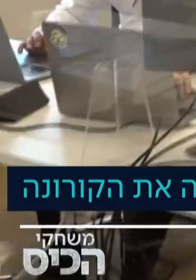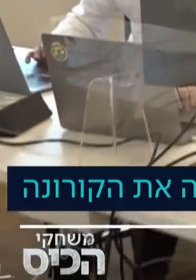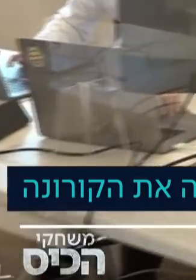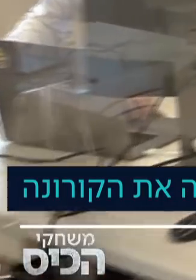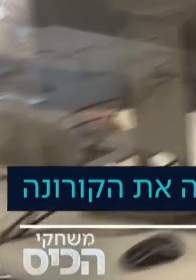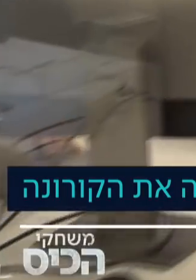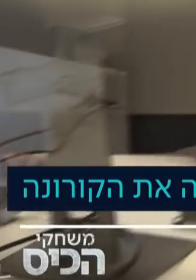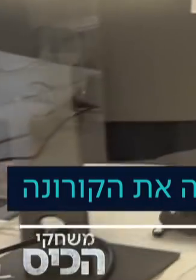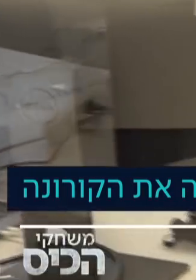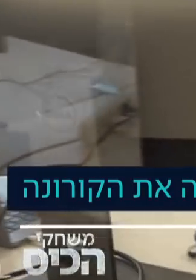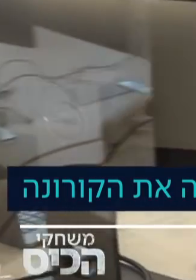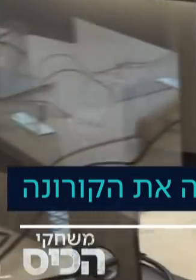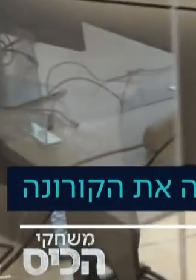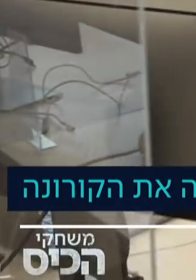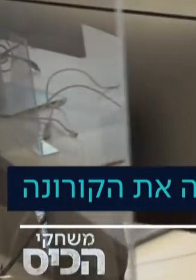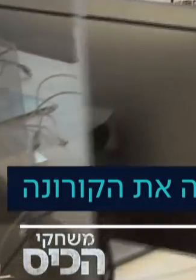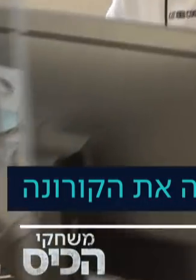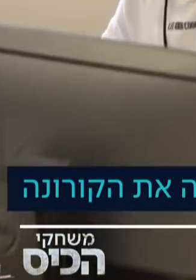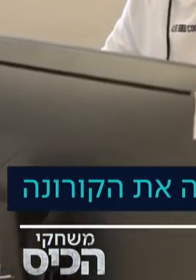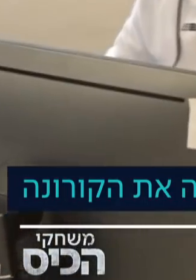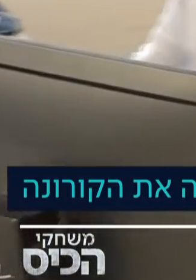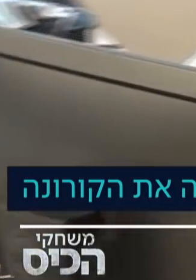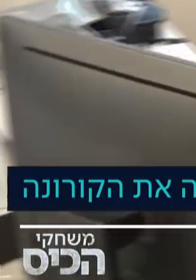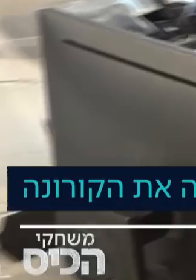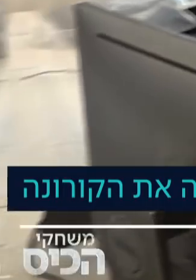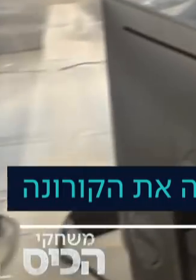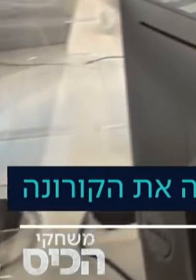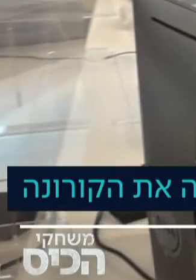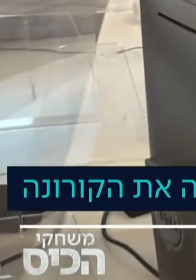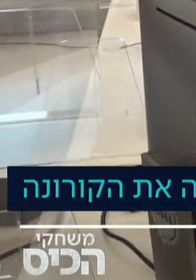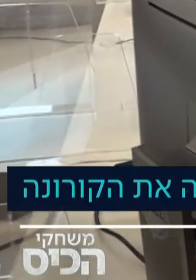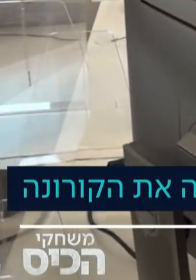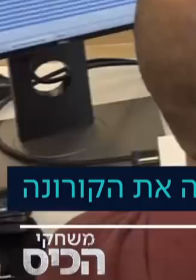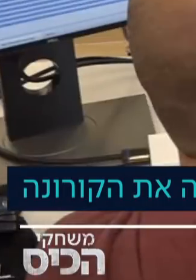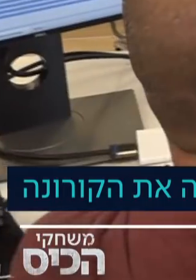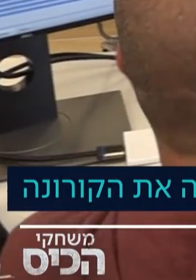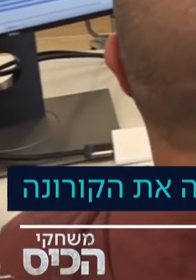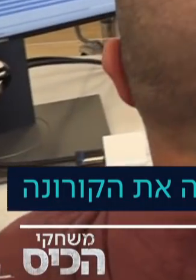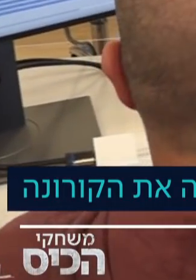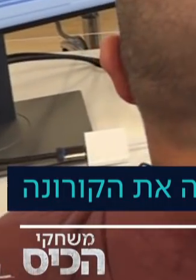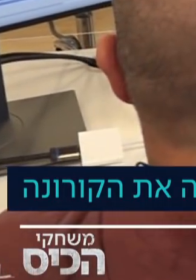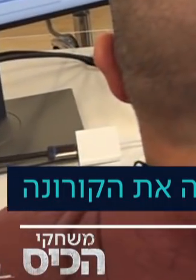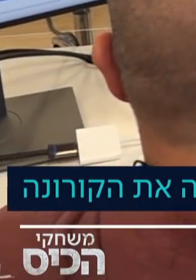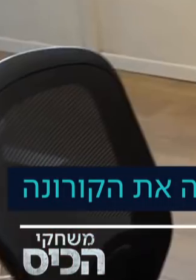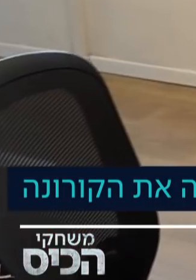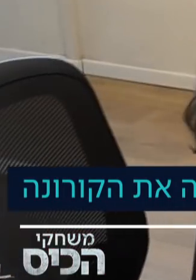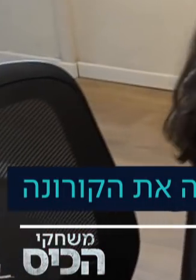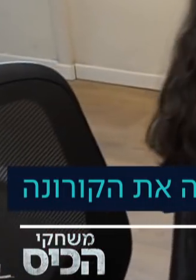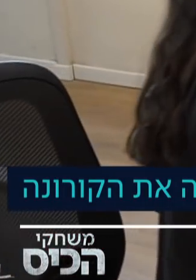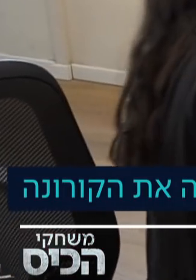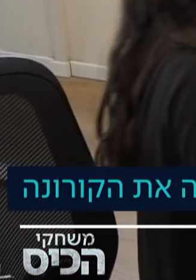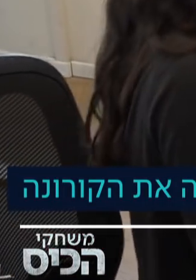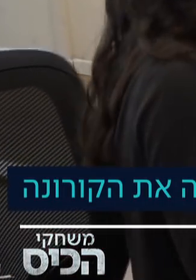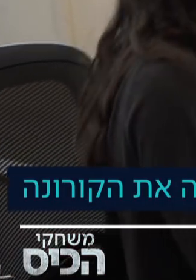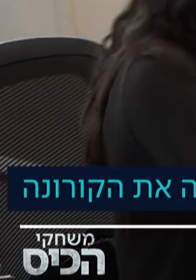חברת טכנולוגיית המשלוחים הישראלית ברינג גייסה 100 מיליון דולר והערכת השווי שלה היא מיליארד דולר, מה שמעניק